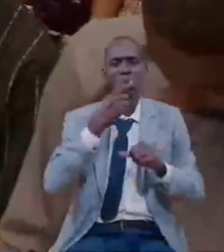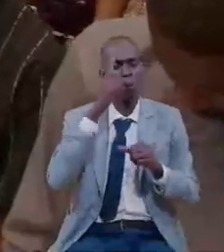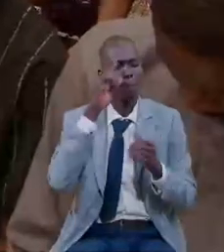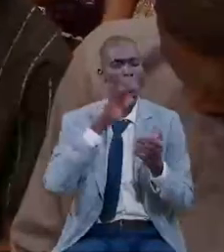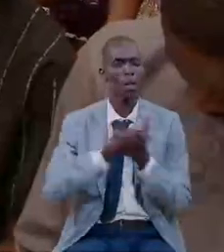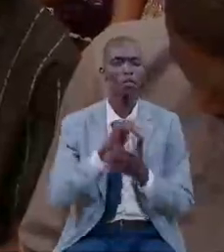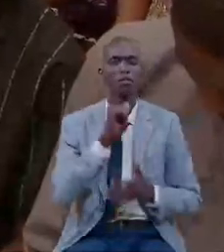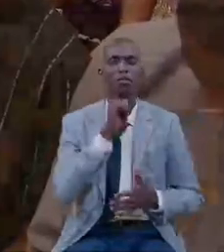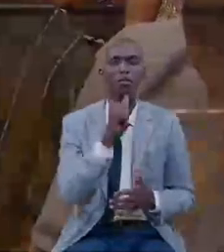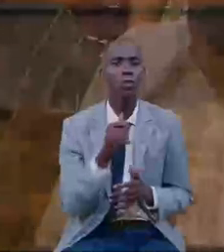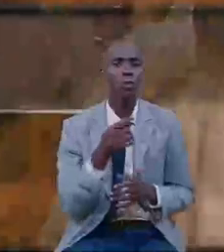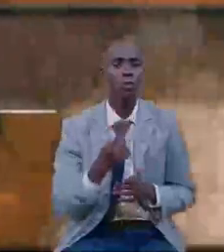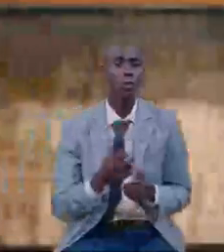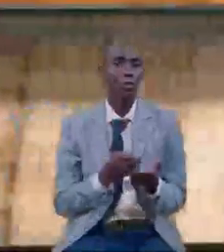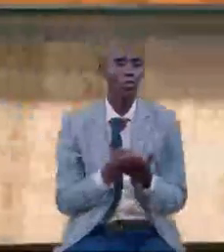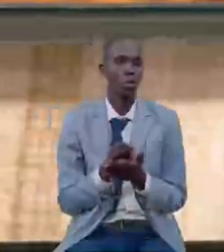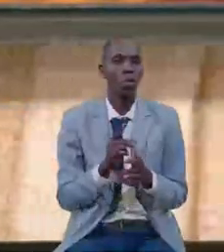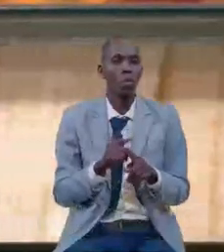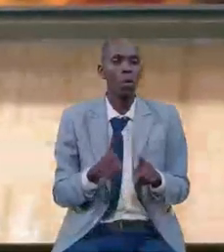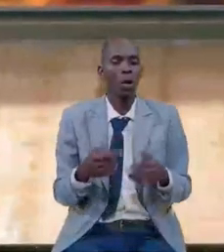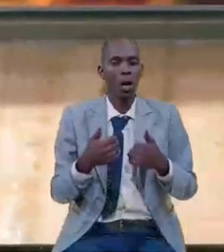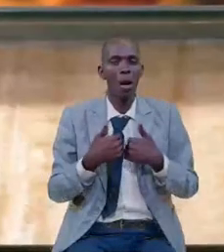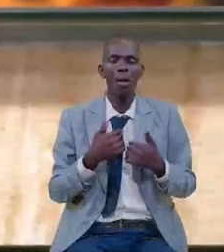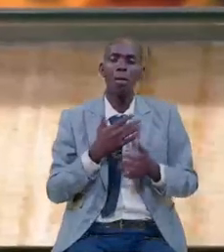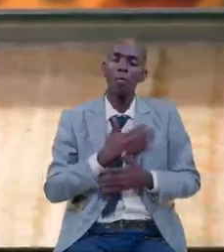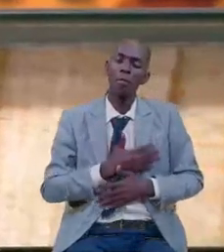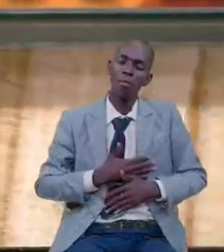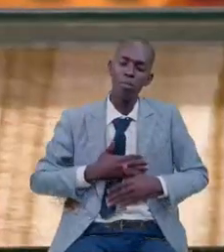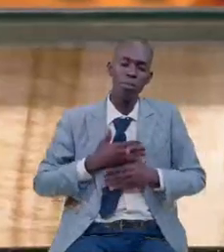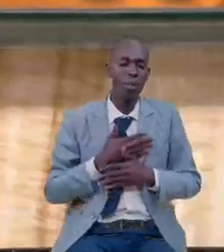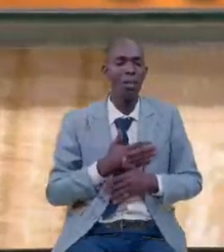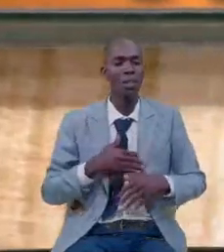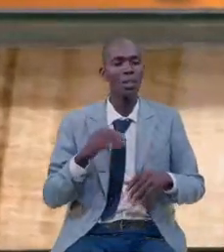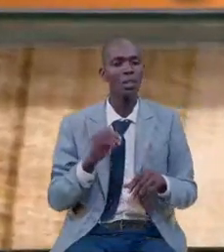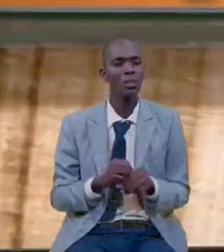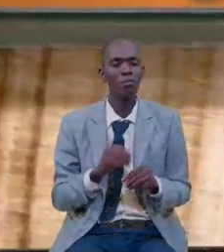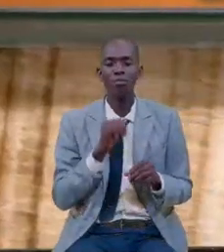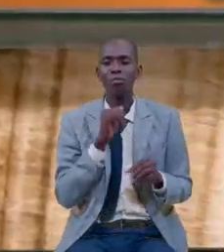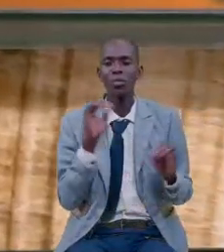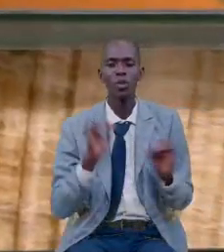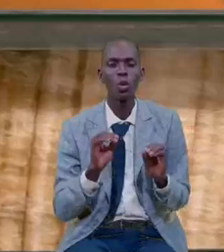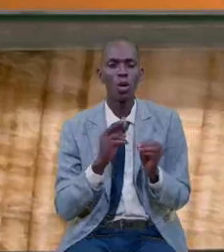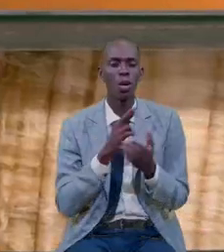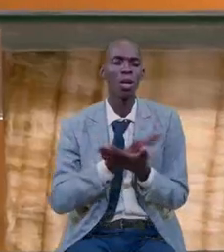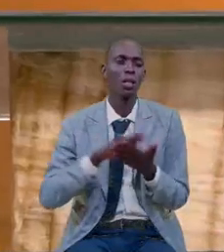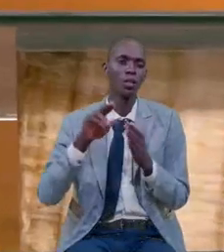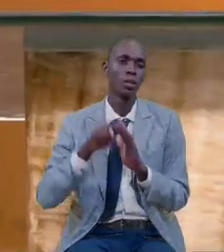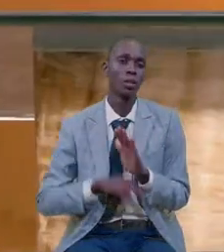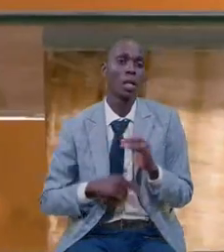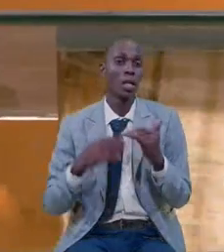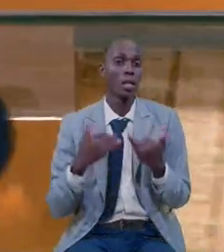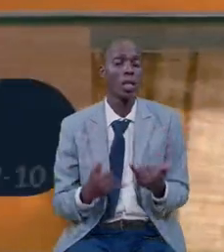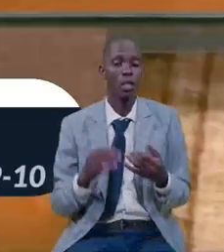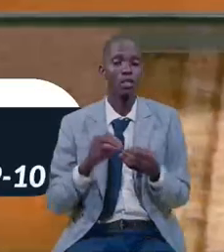à l'injustice, soient condamnés. On voit